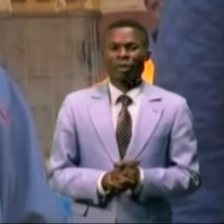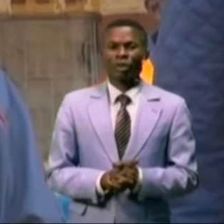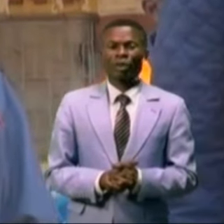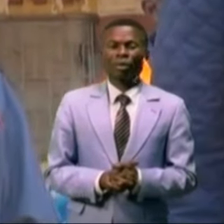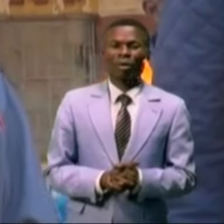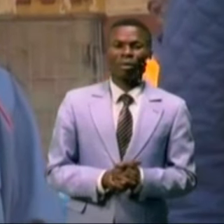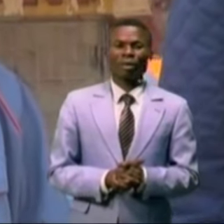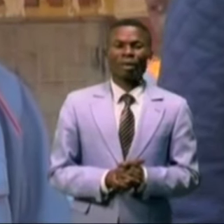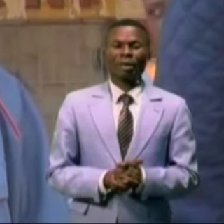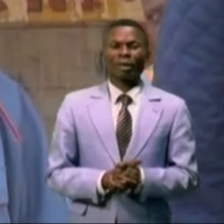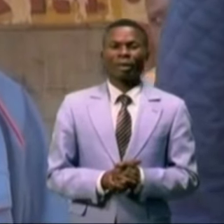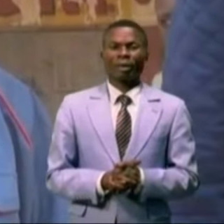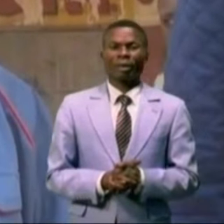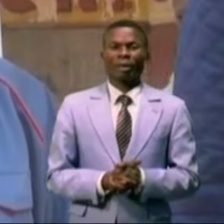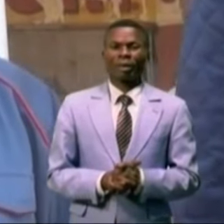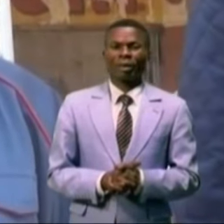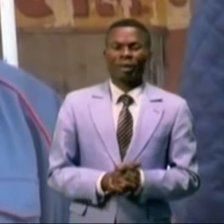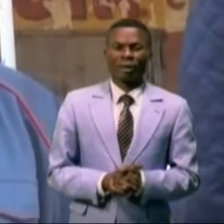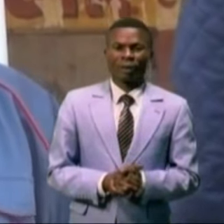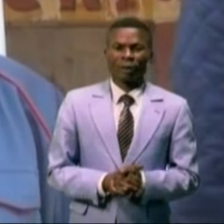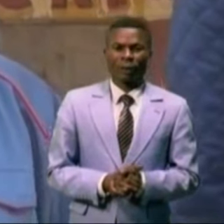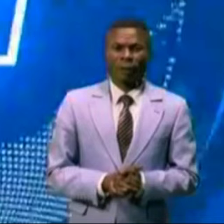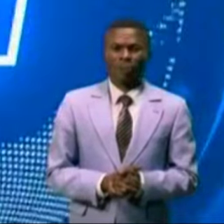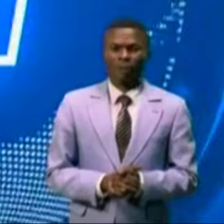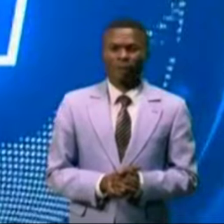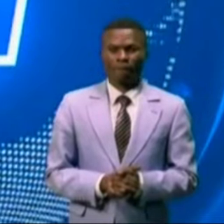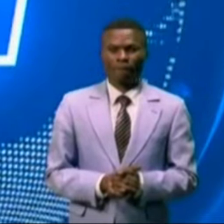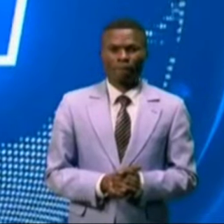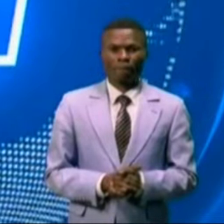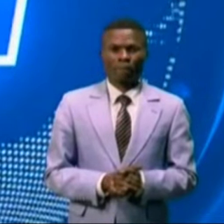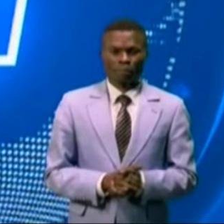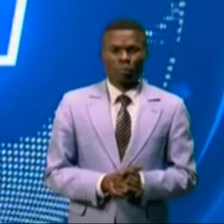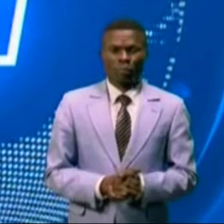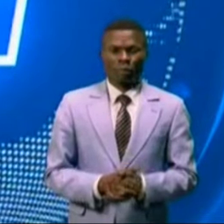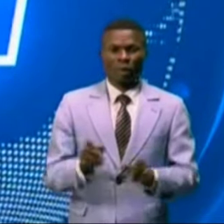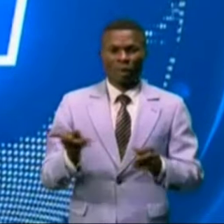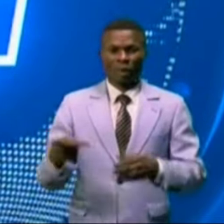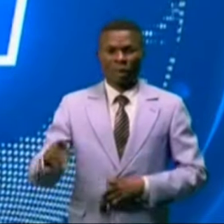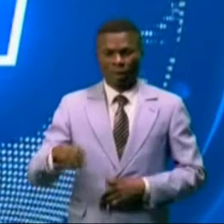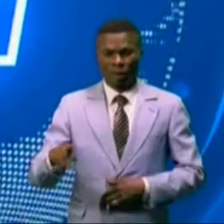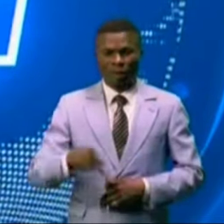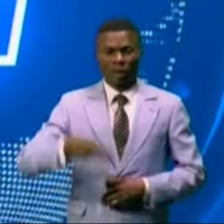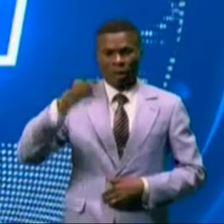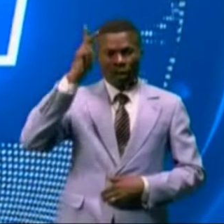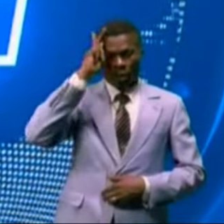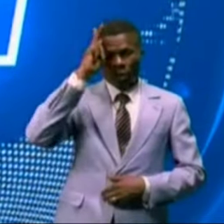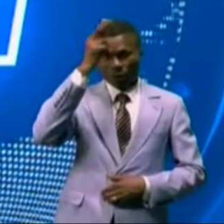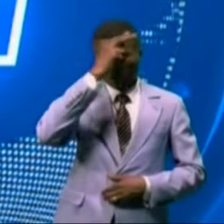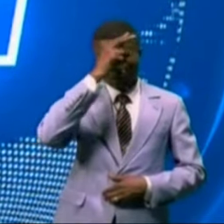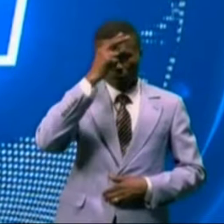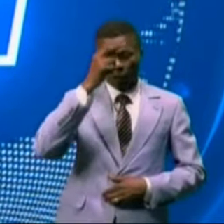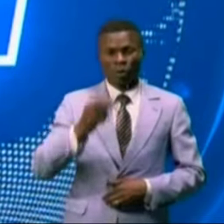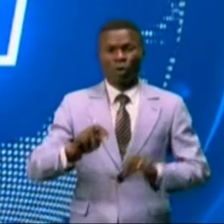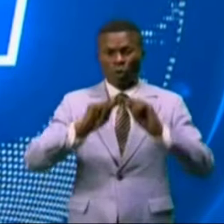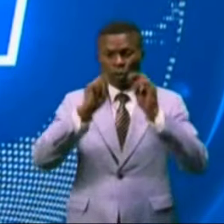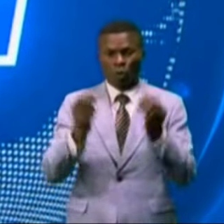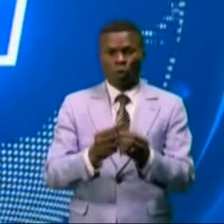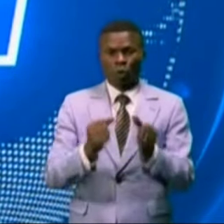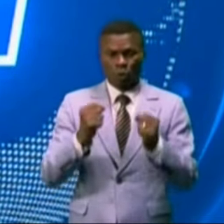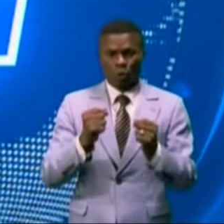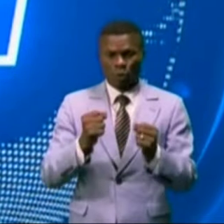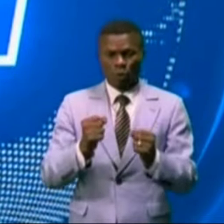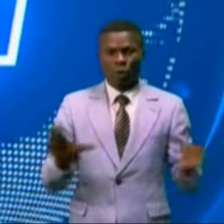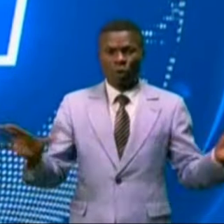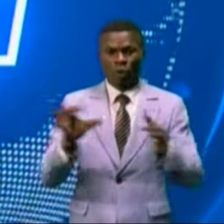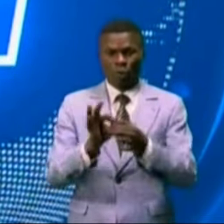qui pensent qu'ils reçoivent de la redevance. Au Katanga, les forces vives